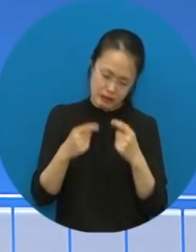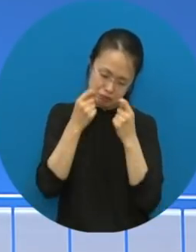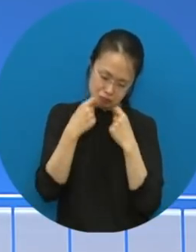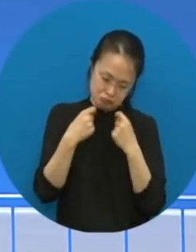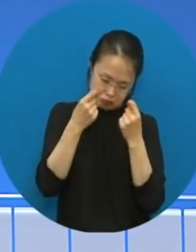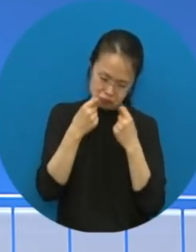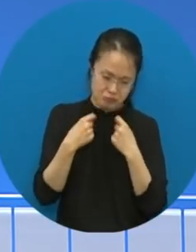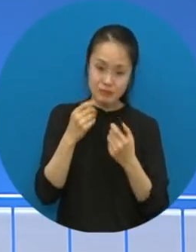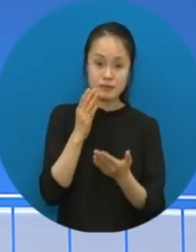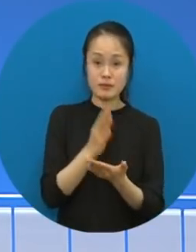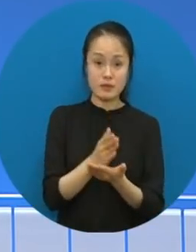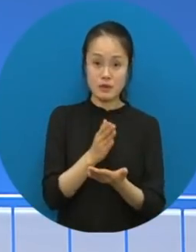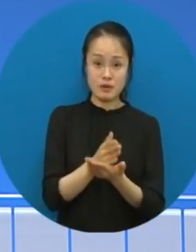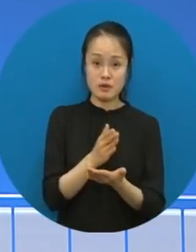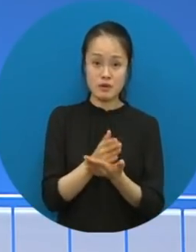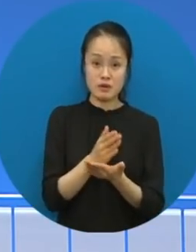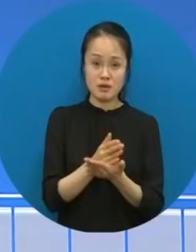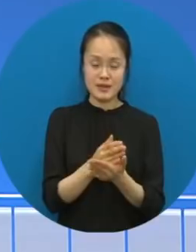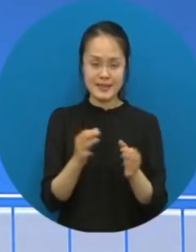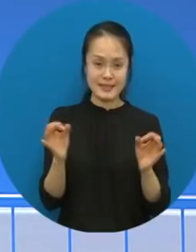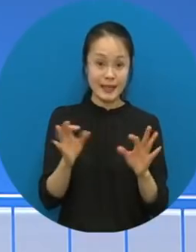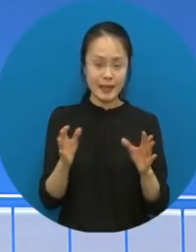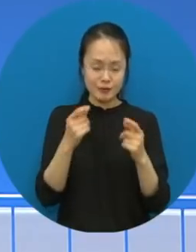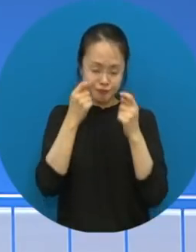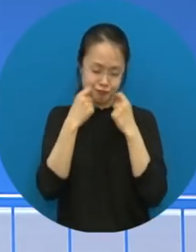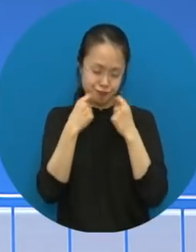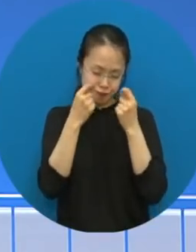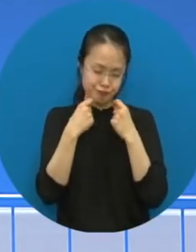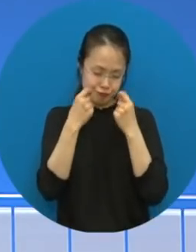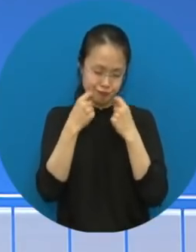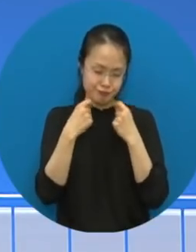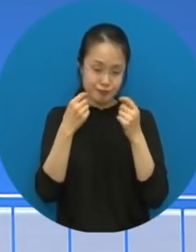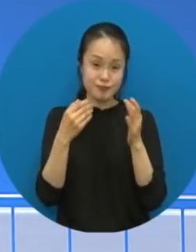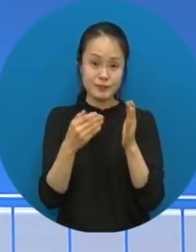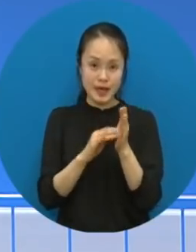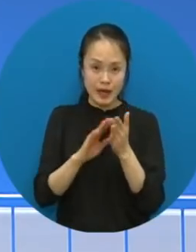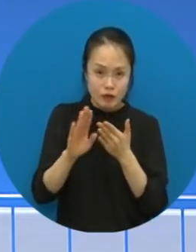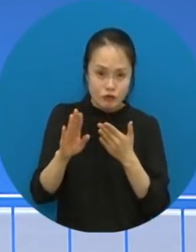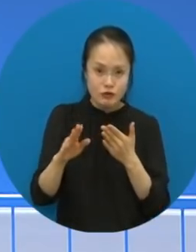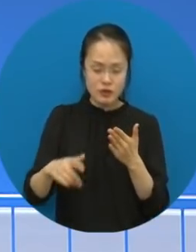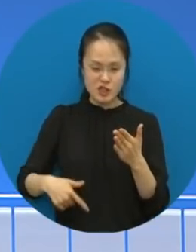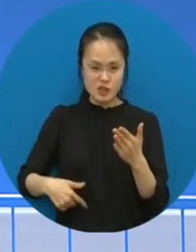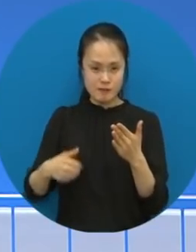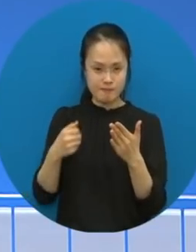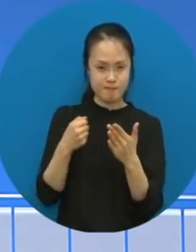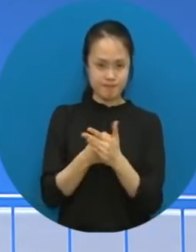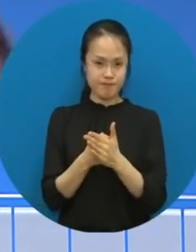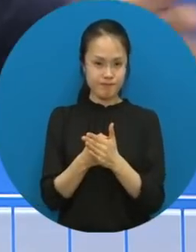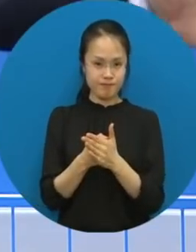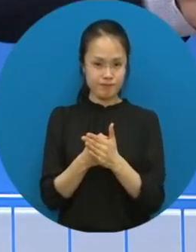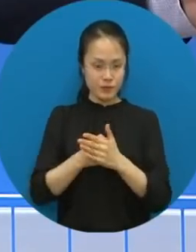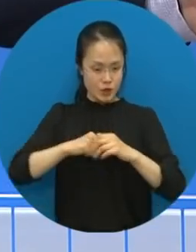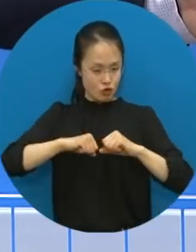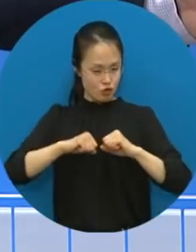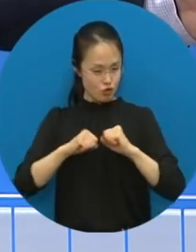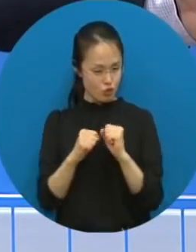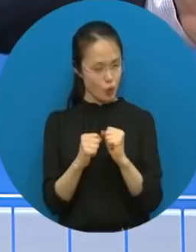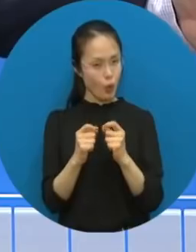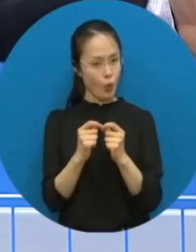감정은 될수록 짧게 가지십시오. 하지만 결정을 단호하게 하시고 순종을 길게